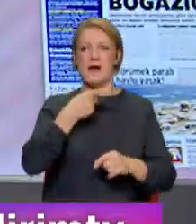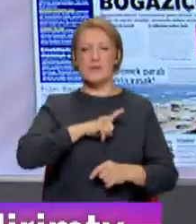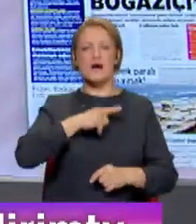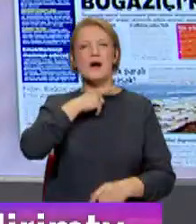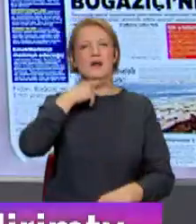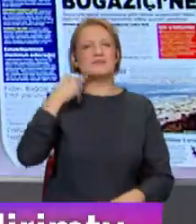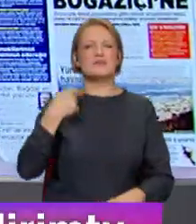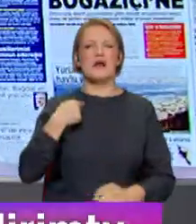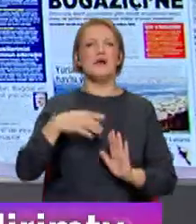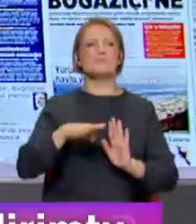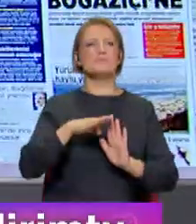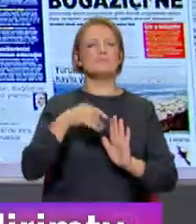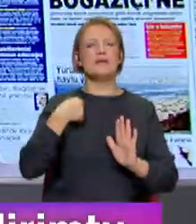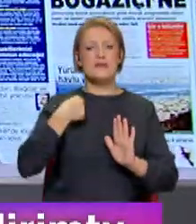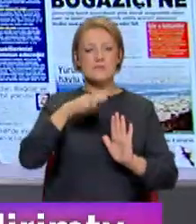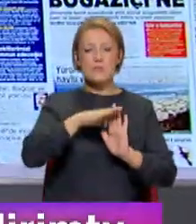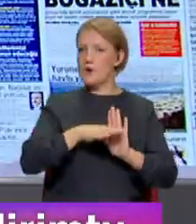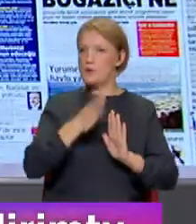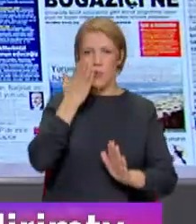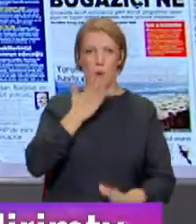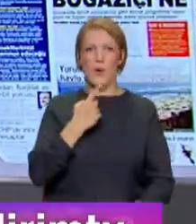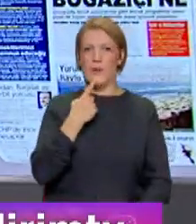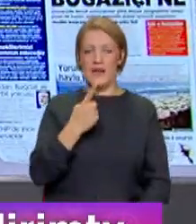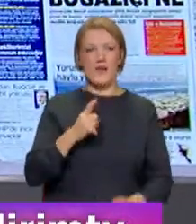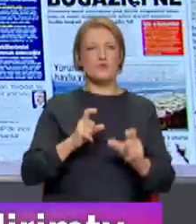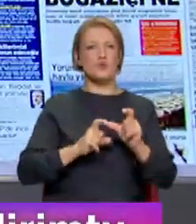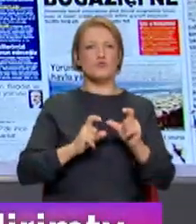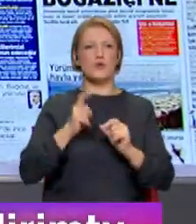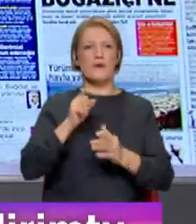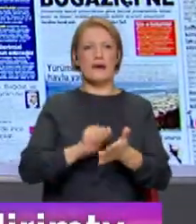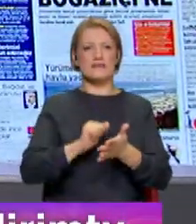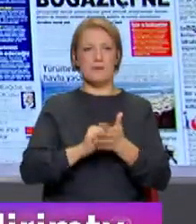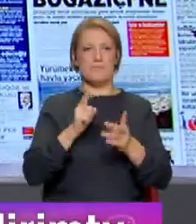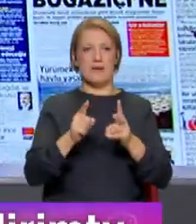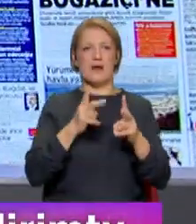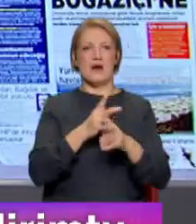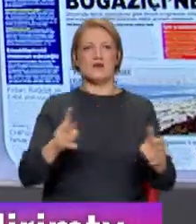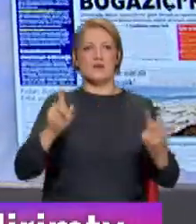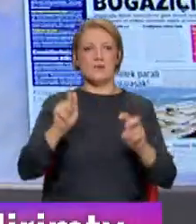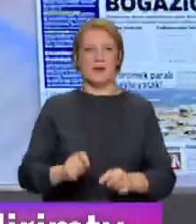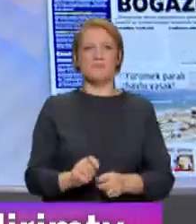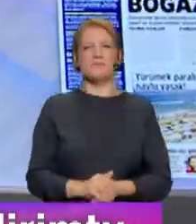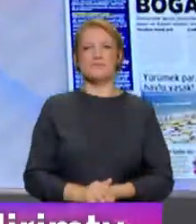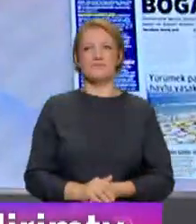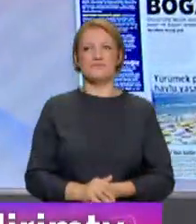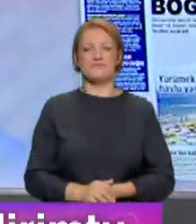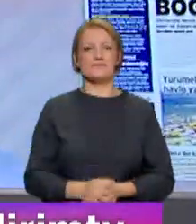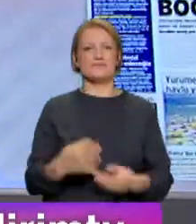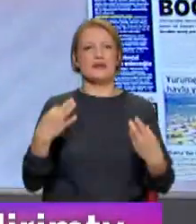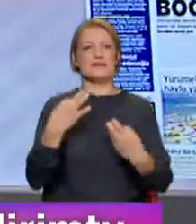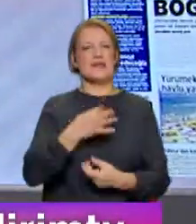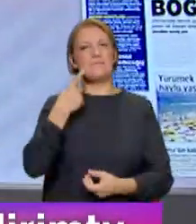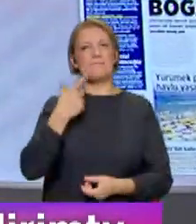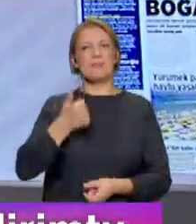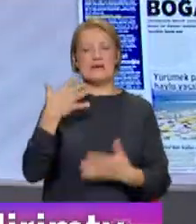asla gündemimde Yok diyerek Sözcü gazetesine Bir açıklamada bulunduğu sayın